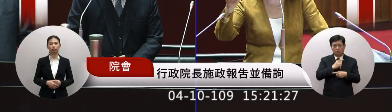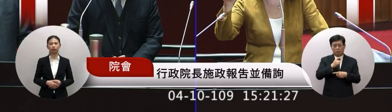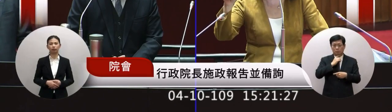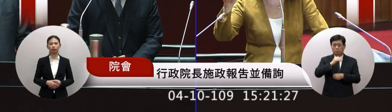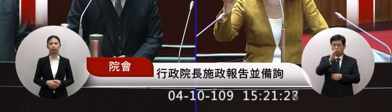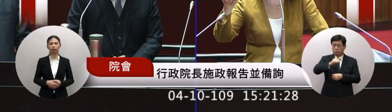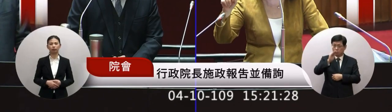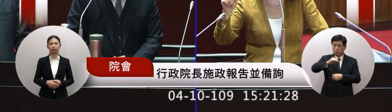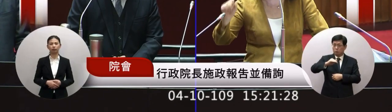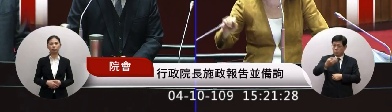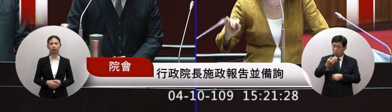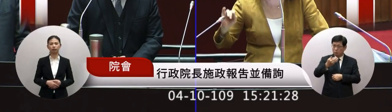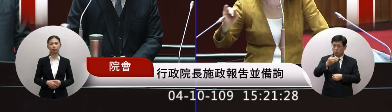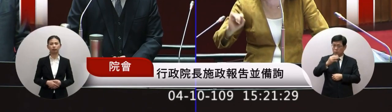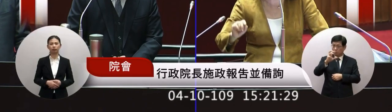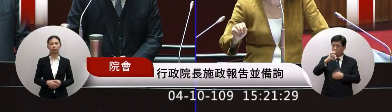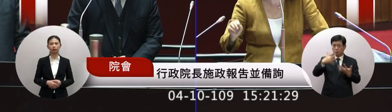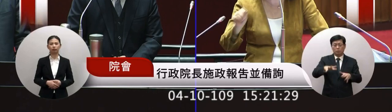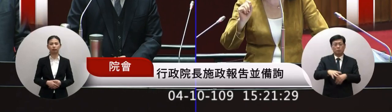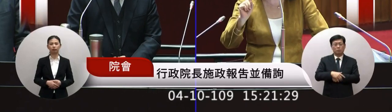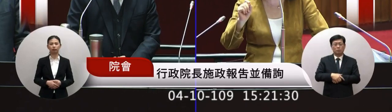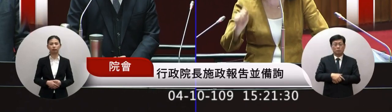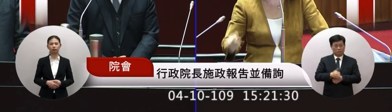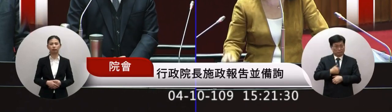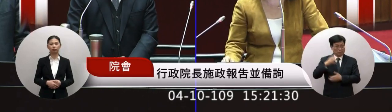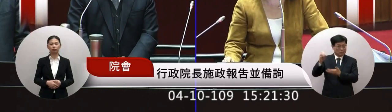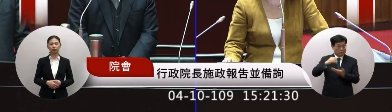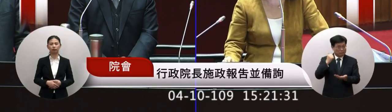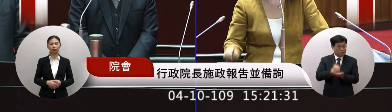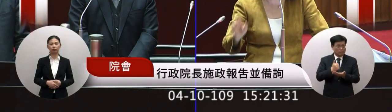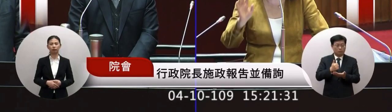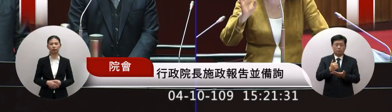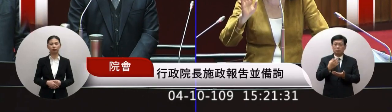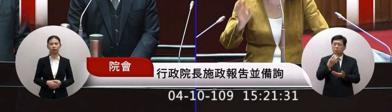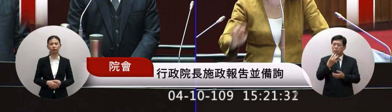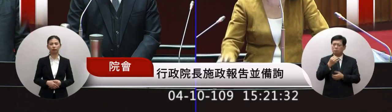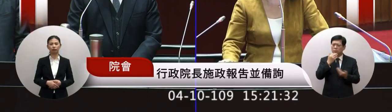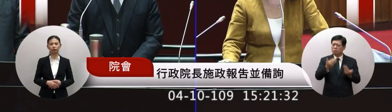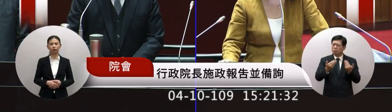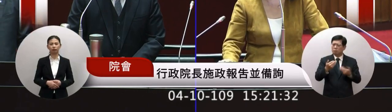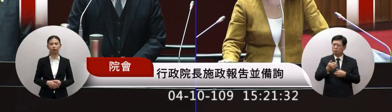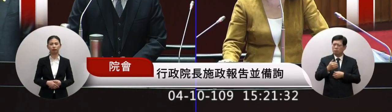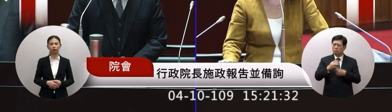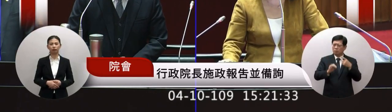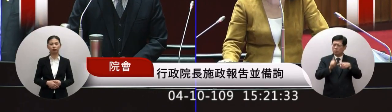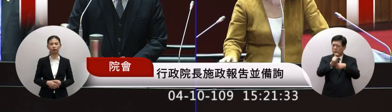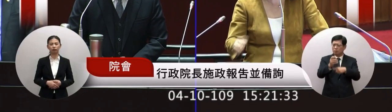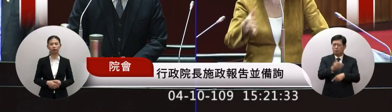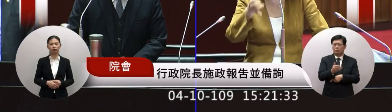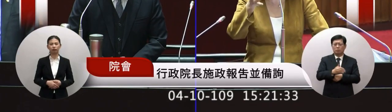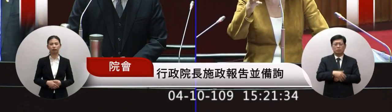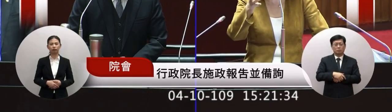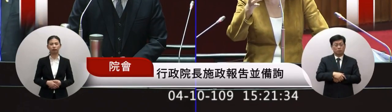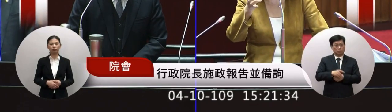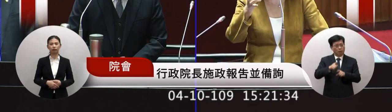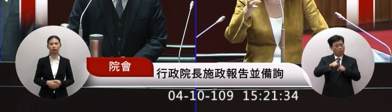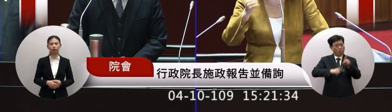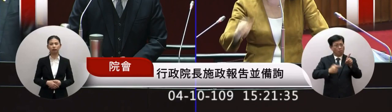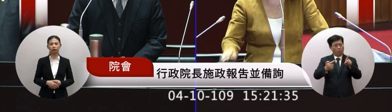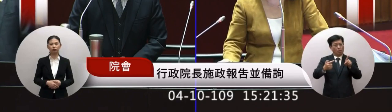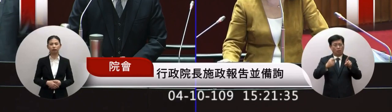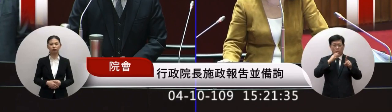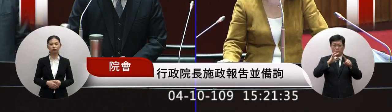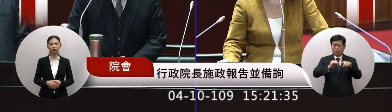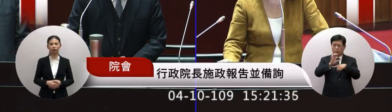的9980几片，可他真的能够拿到的比例呢，是差不多只有10%多，所以这个落差呢